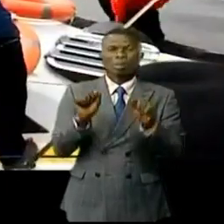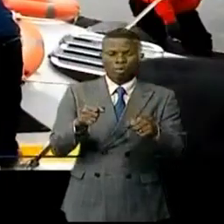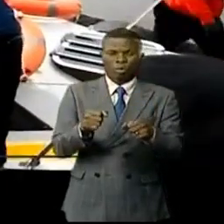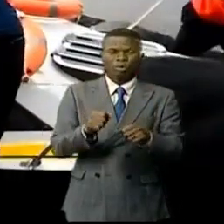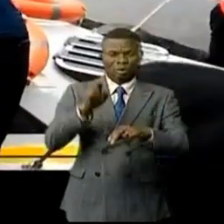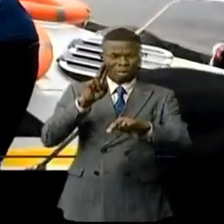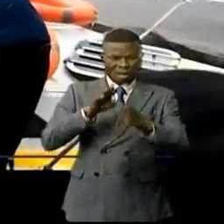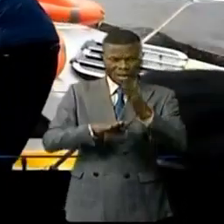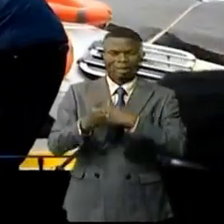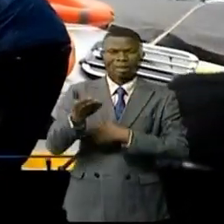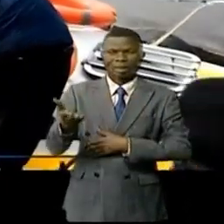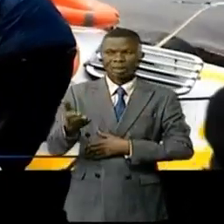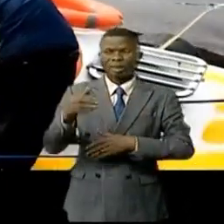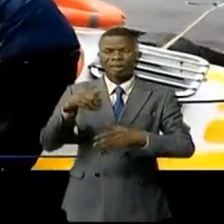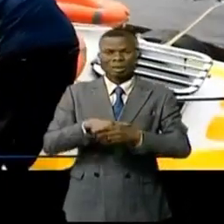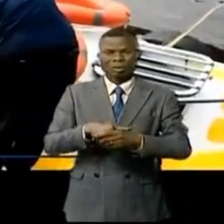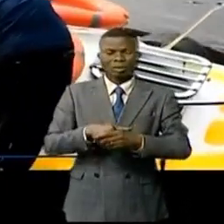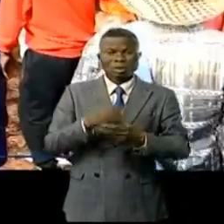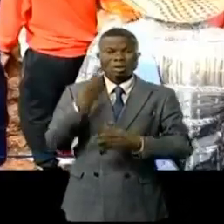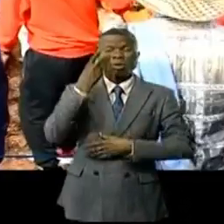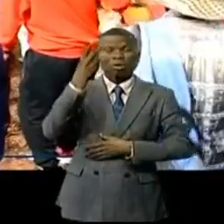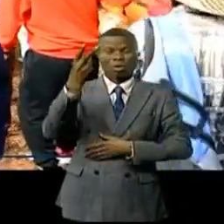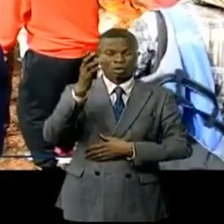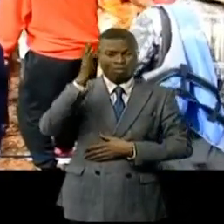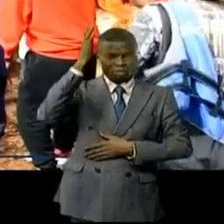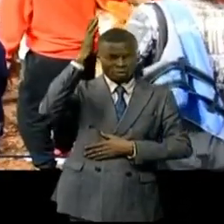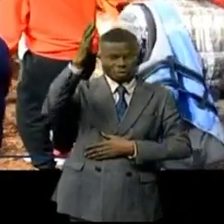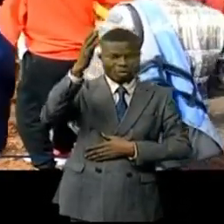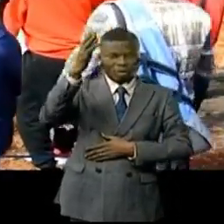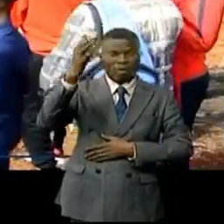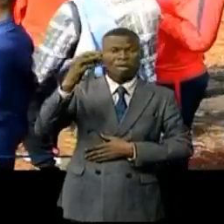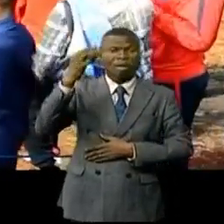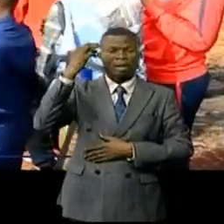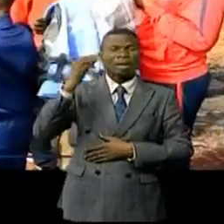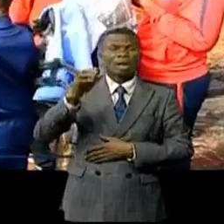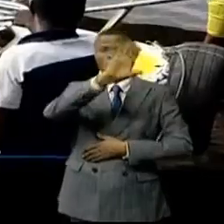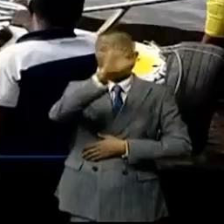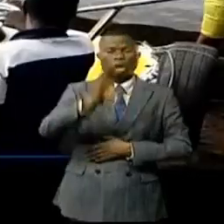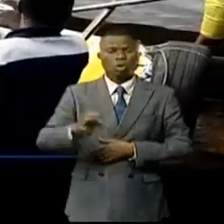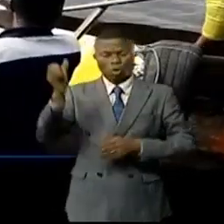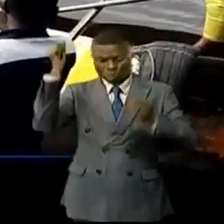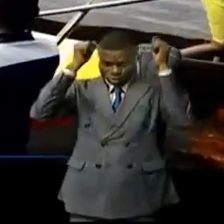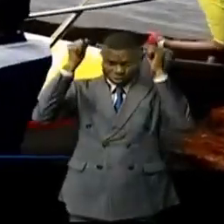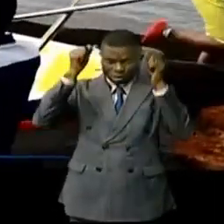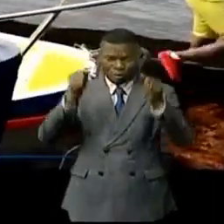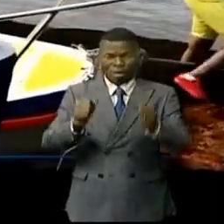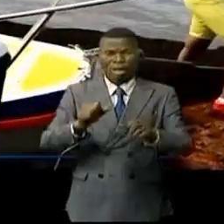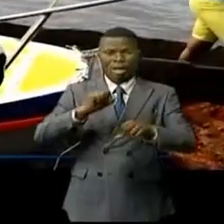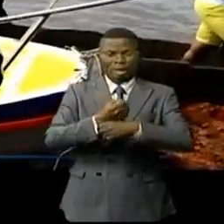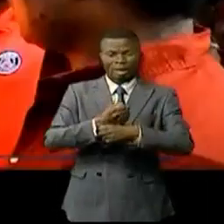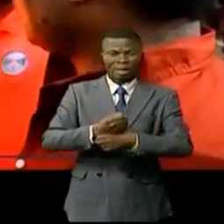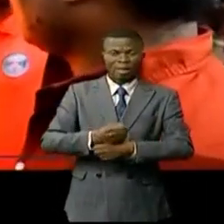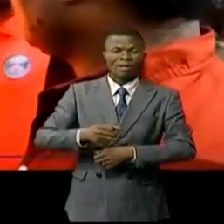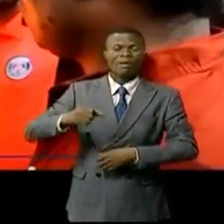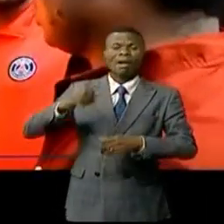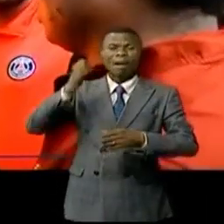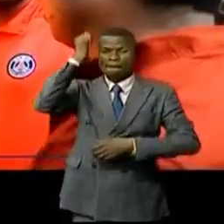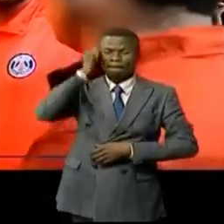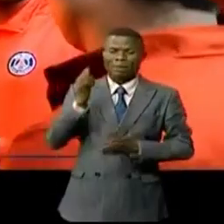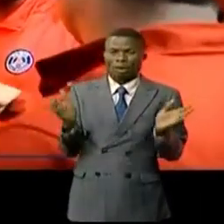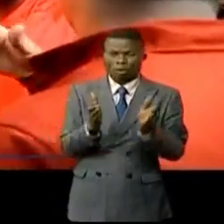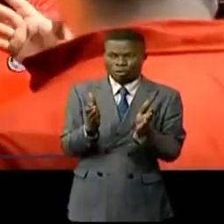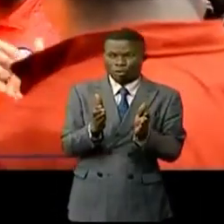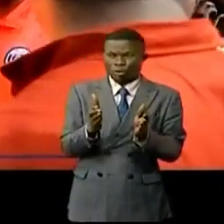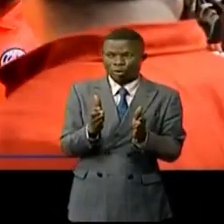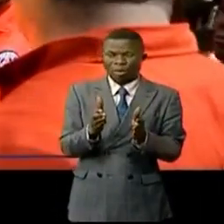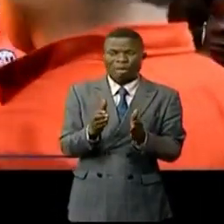place. À travers une vision futuriste, la municipalité de Maloku s'est dotée d'une vedette de croisière. Un pas